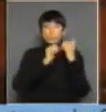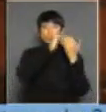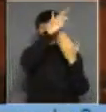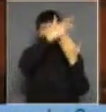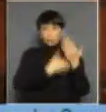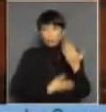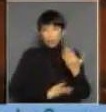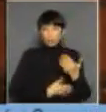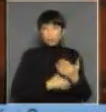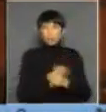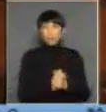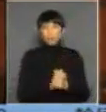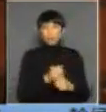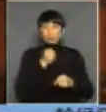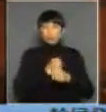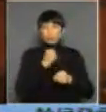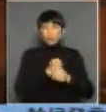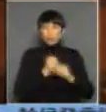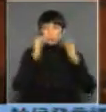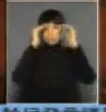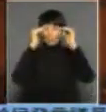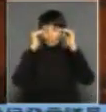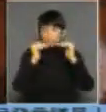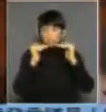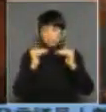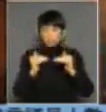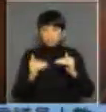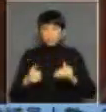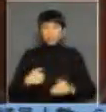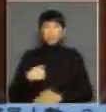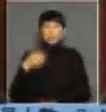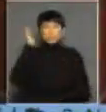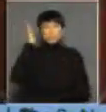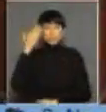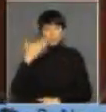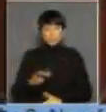做翻應該做嘅程序。主席，本人謹此陳辭。 有冇其他議員要？